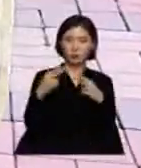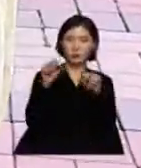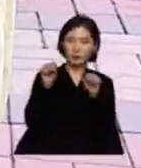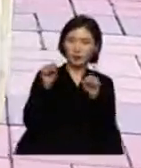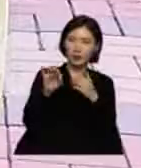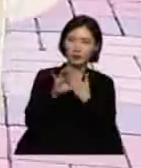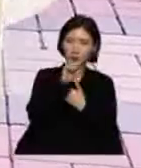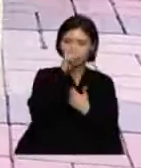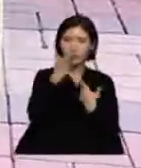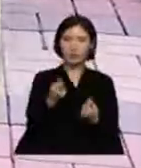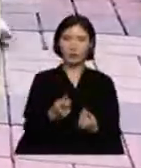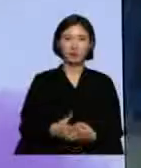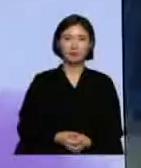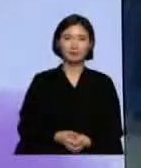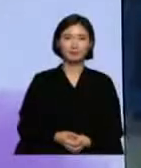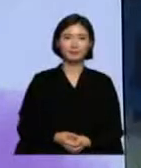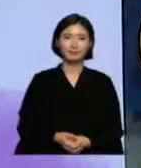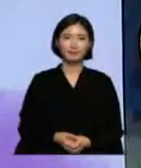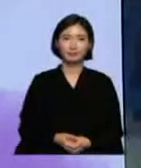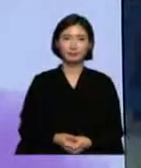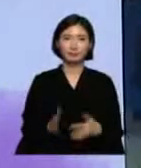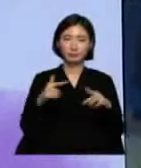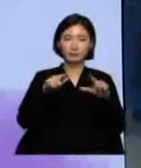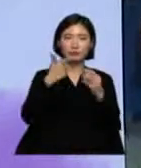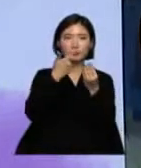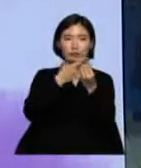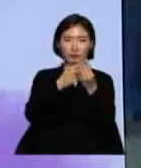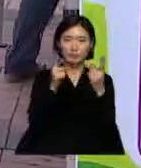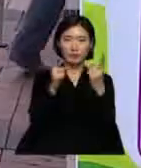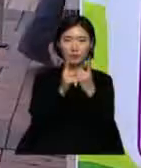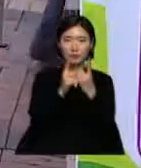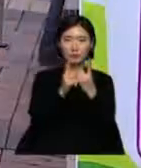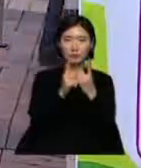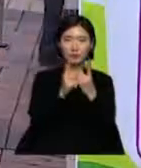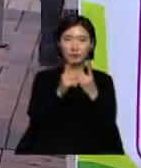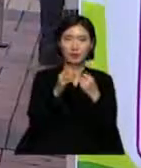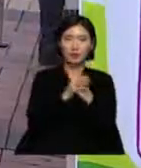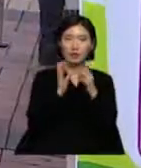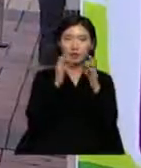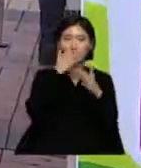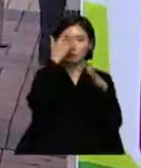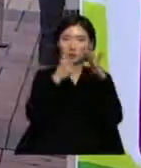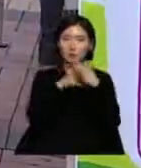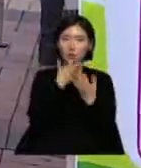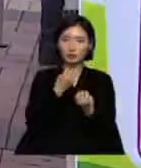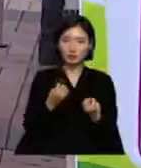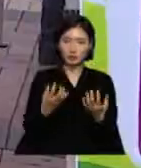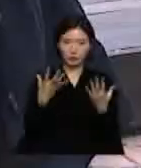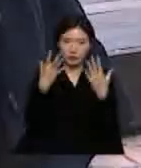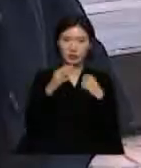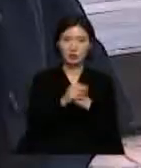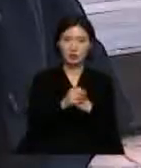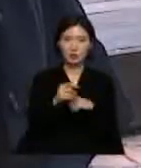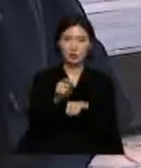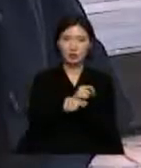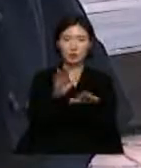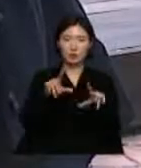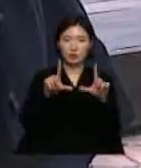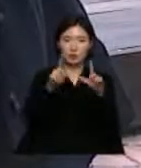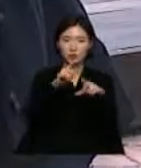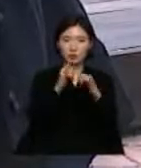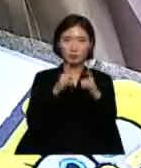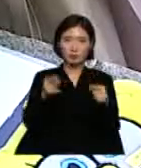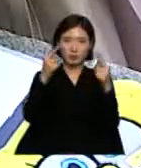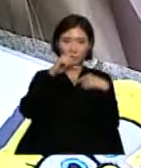좀 낫지 않을까요? 올해로 6회째를 맞은 기름 뉴타운 아동 청소년 축제. 특히 올해는 주민